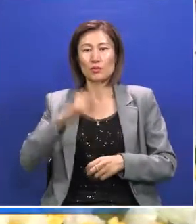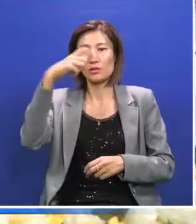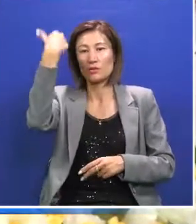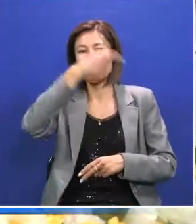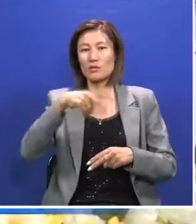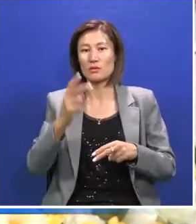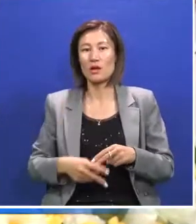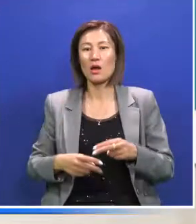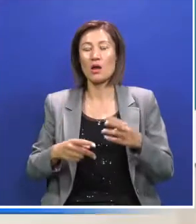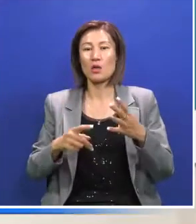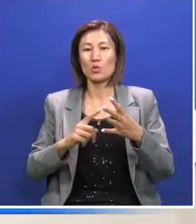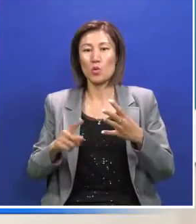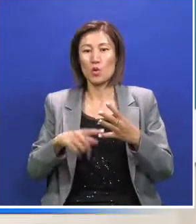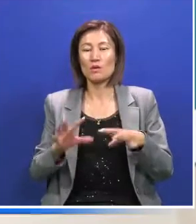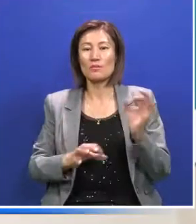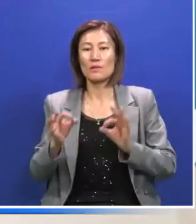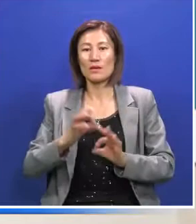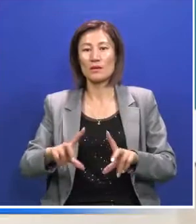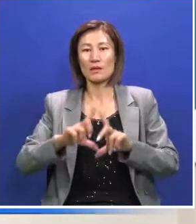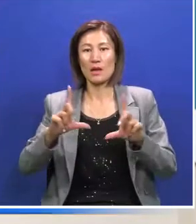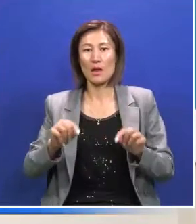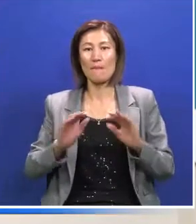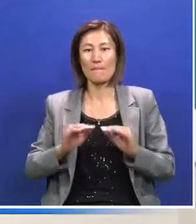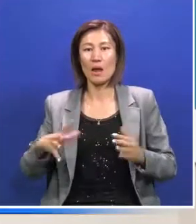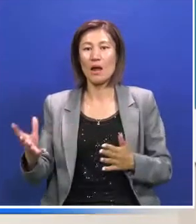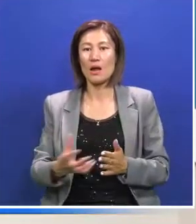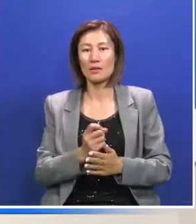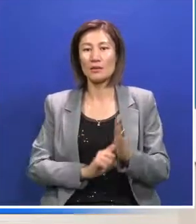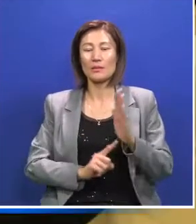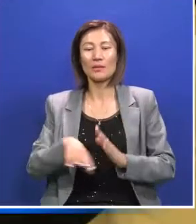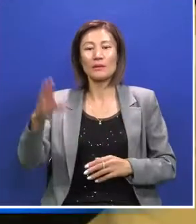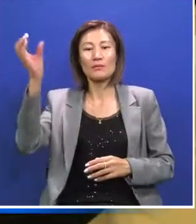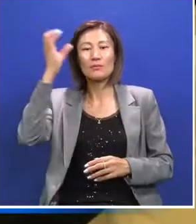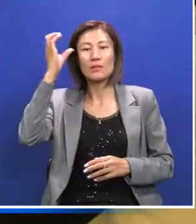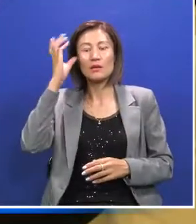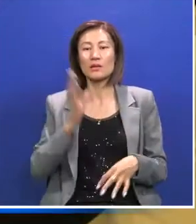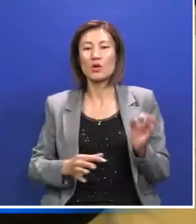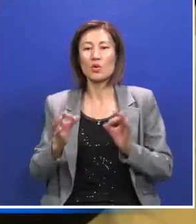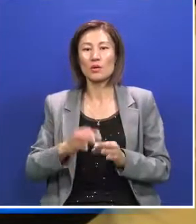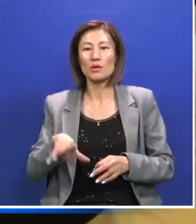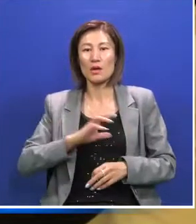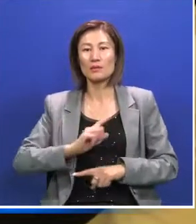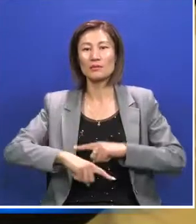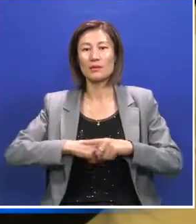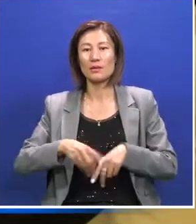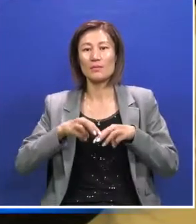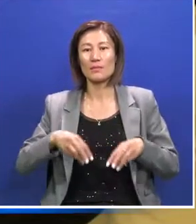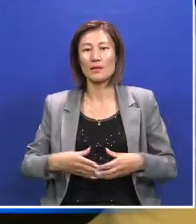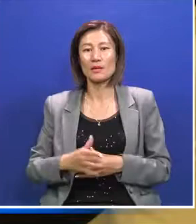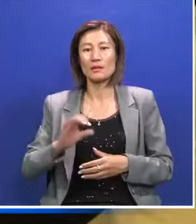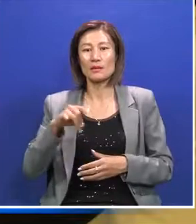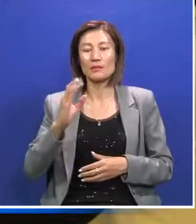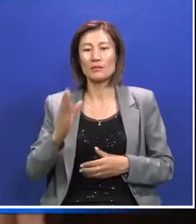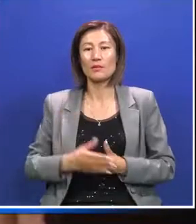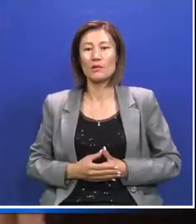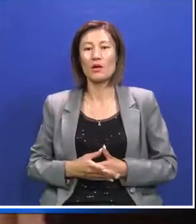дейін тағы 4 мектептің құрылысы аяқталып, оқушыларды қабылдайды. Білім беру ұйымдарының құрылыс қарқынын арттыруда мемлекеттік жекеменшік